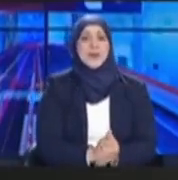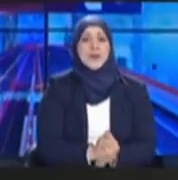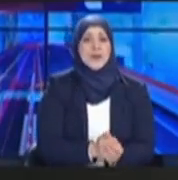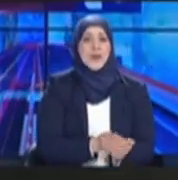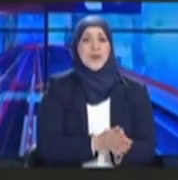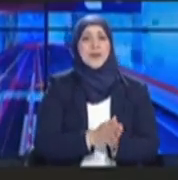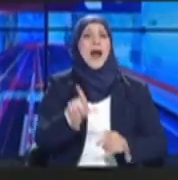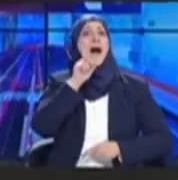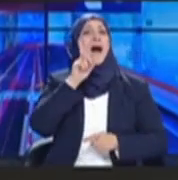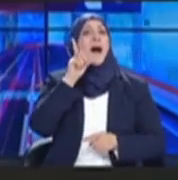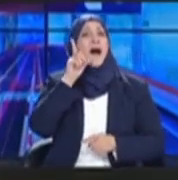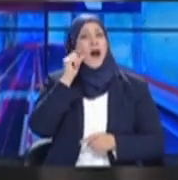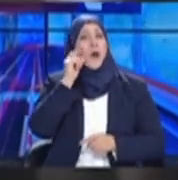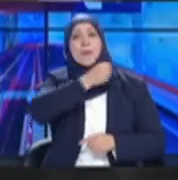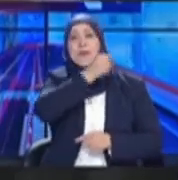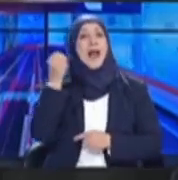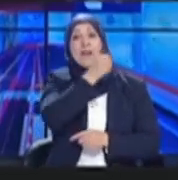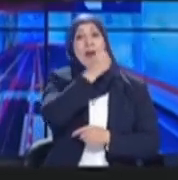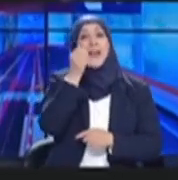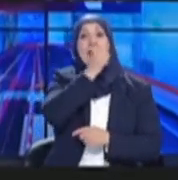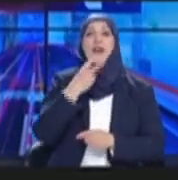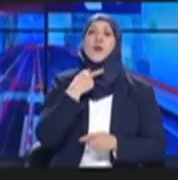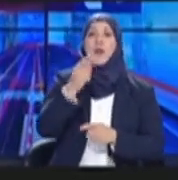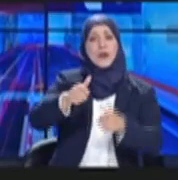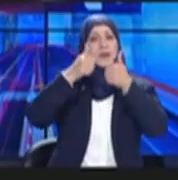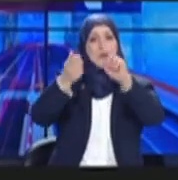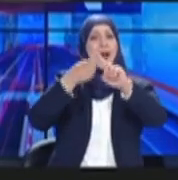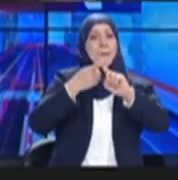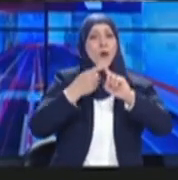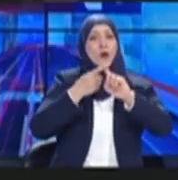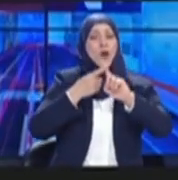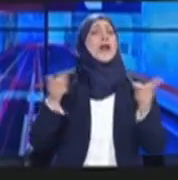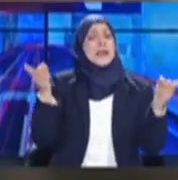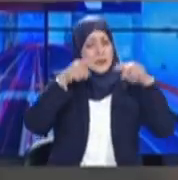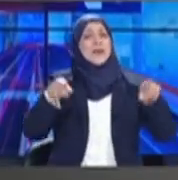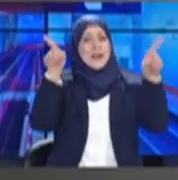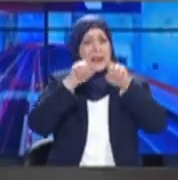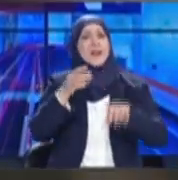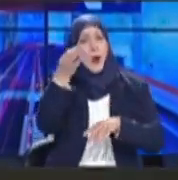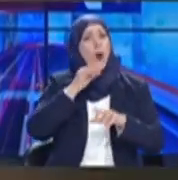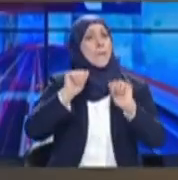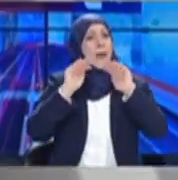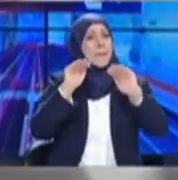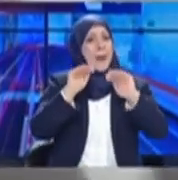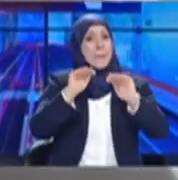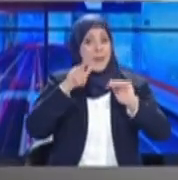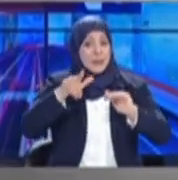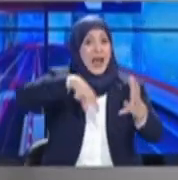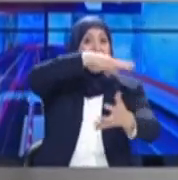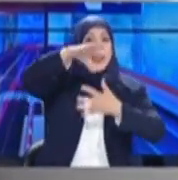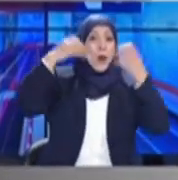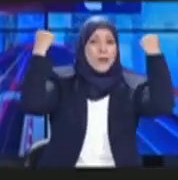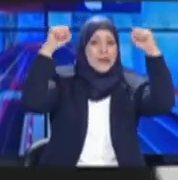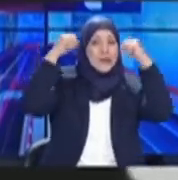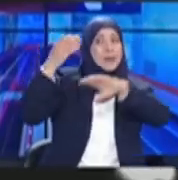الفنان صوت من لا صوت له هكذا دائما يقال لنا فوجدناهم زمن الثوره باغان